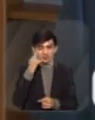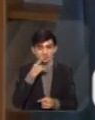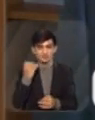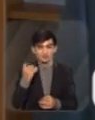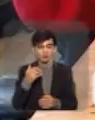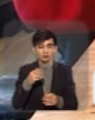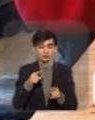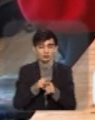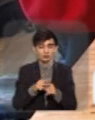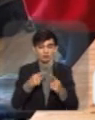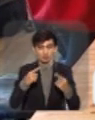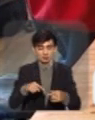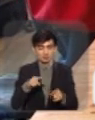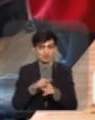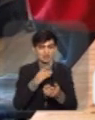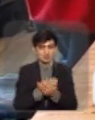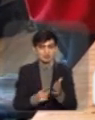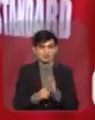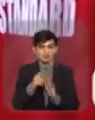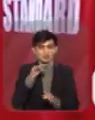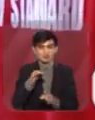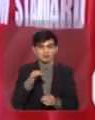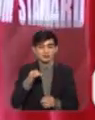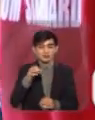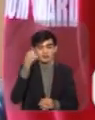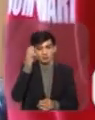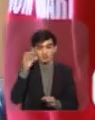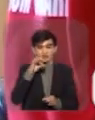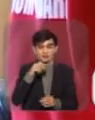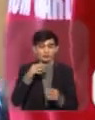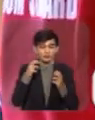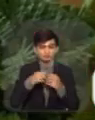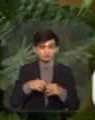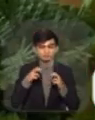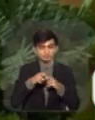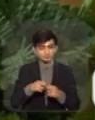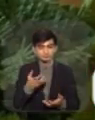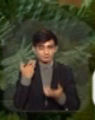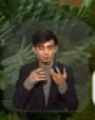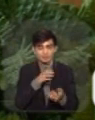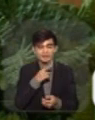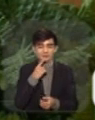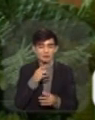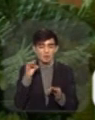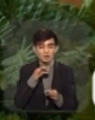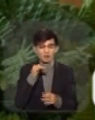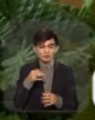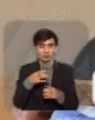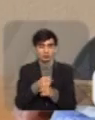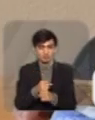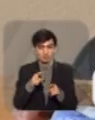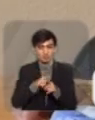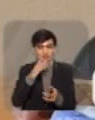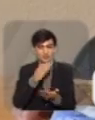кемістігіне тап боласың. Бұл талай жыл тілді зерттеген ғалымның пікірі. Ұстаз үйретуші, тіліміздегі бұл кемшілікті жоятын тек еліміздің